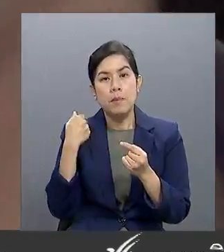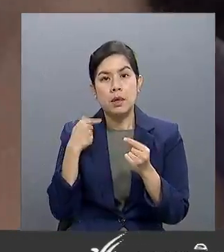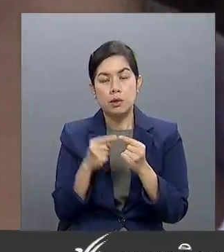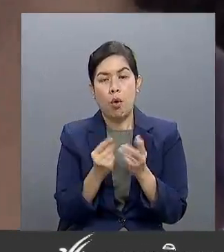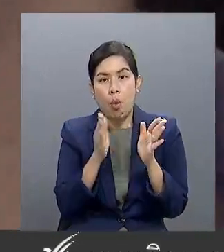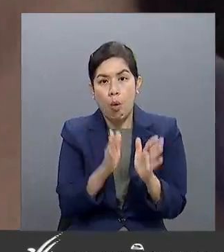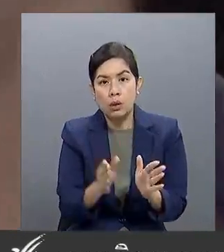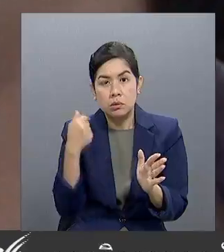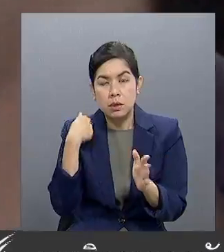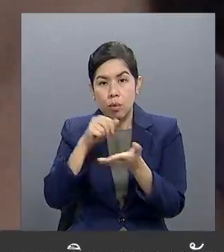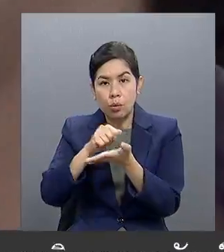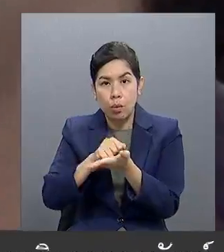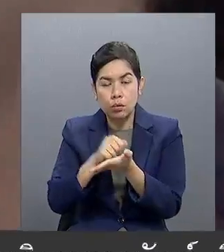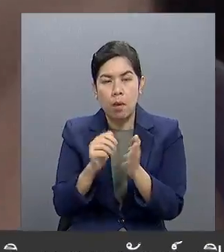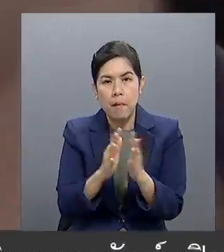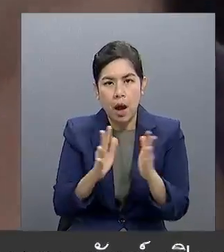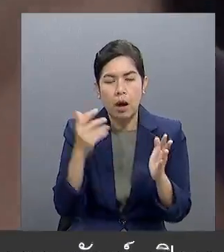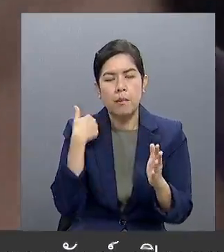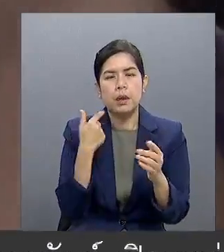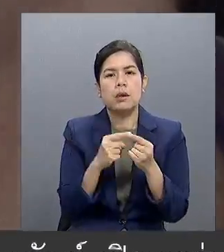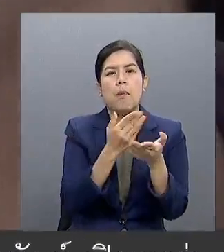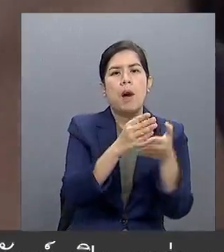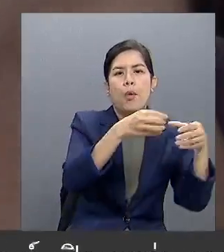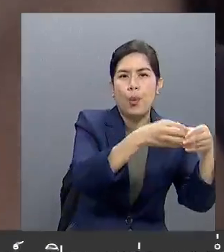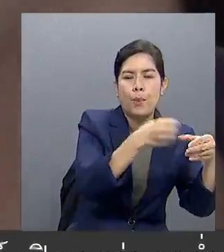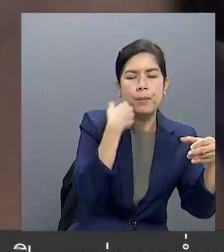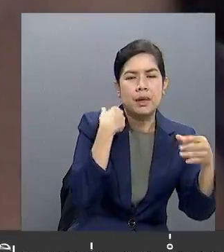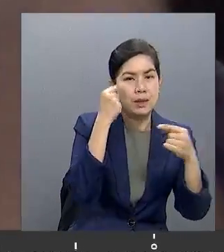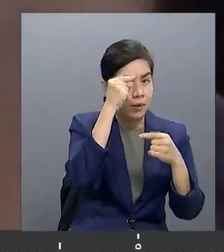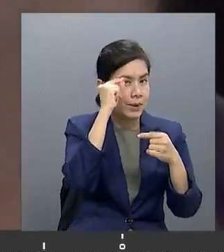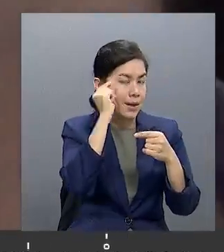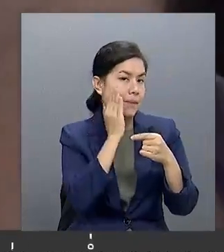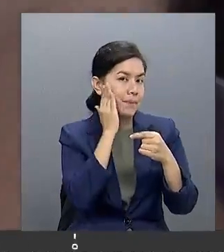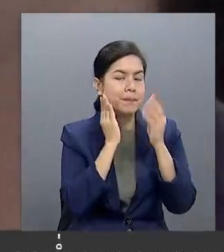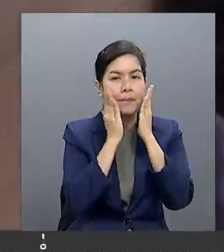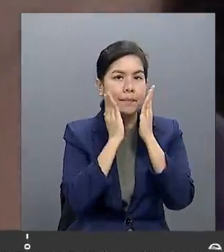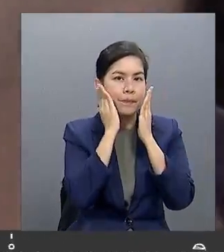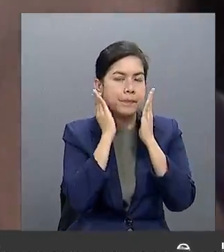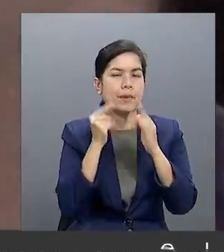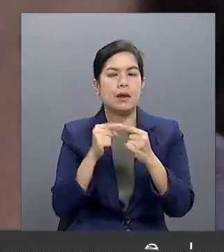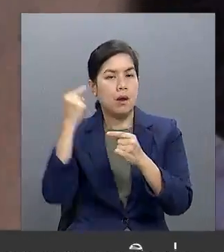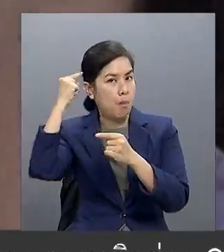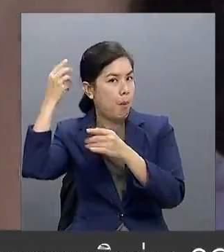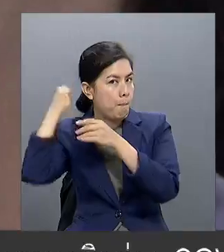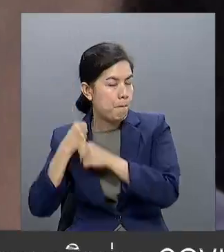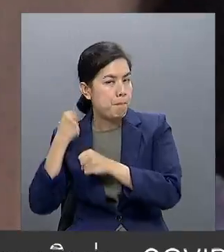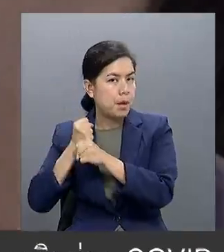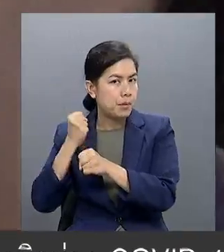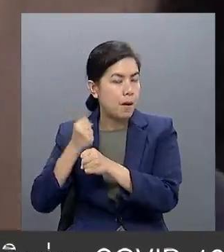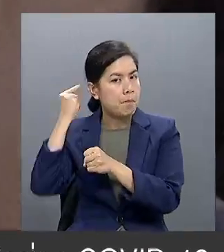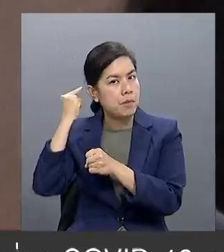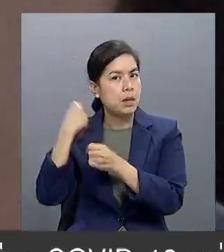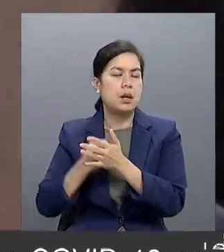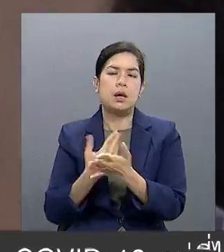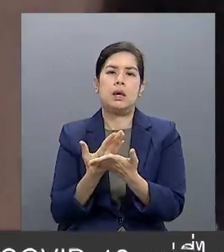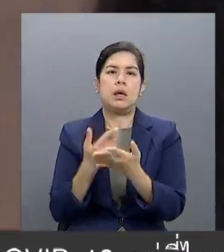จะต้องแบ่งเป็นกลุ่มทั้งแต่งหน้าและทำผมเฉลี่ยขั้นต่ำก็คนละ500บาทได้หน้าทั้งผมคุ้มไหมฮะ หน้าผม500